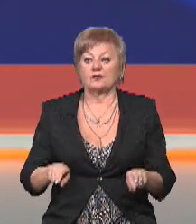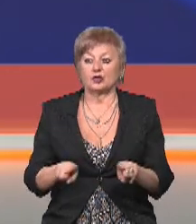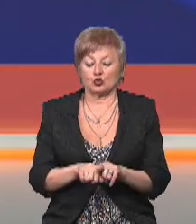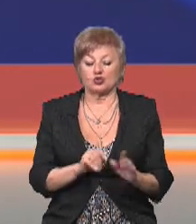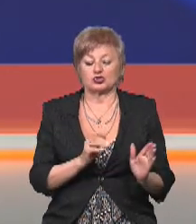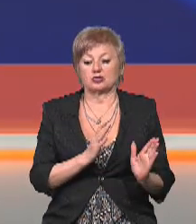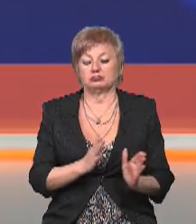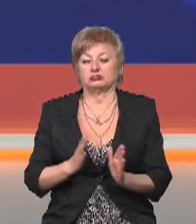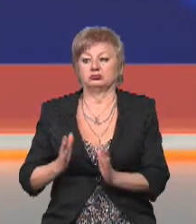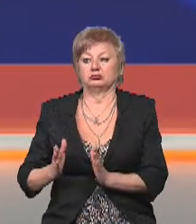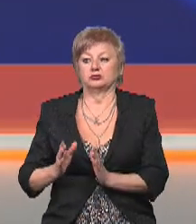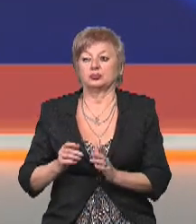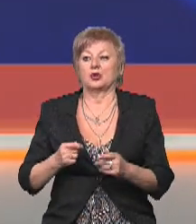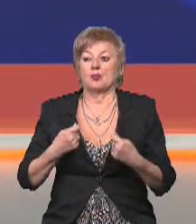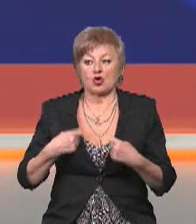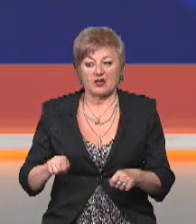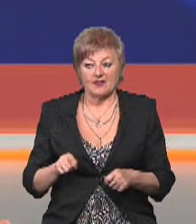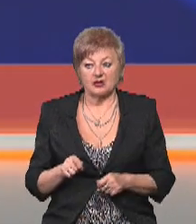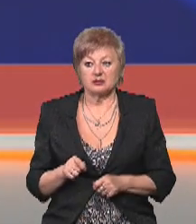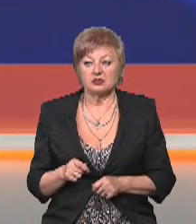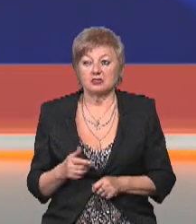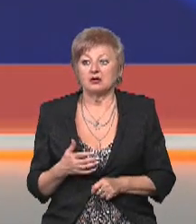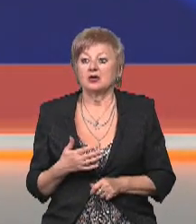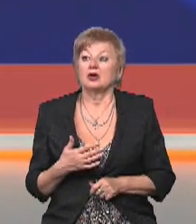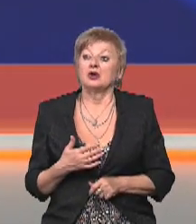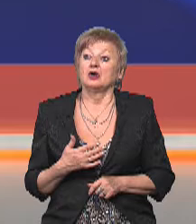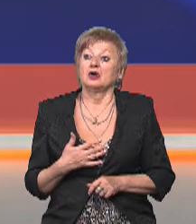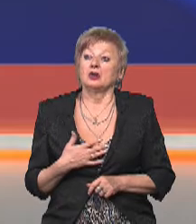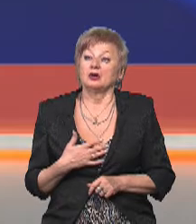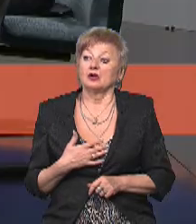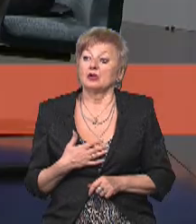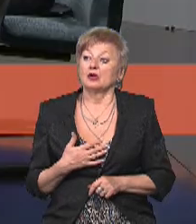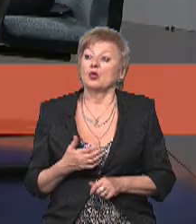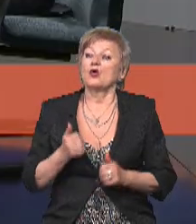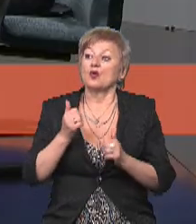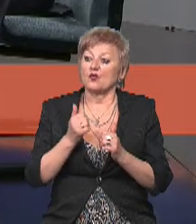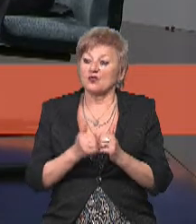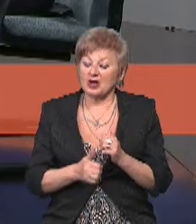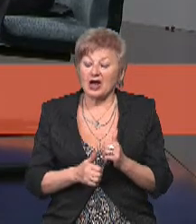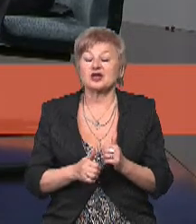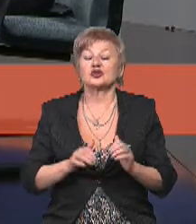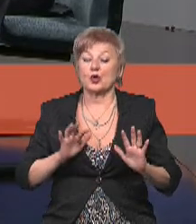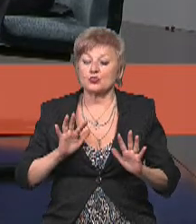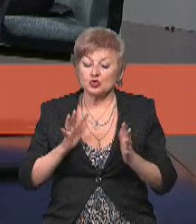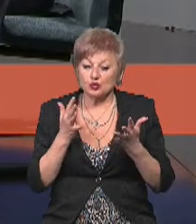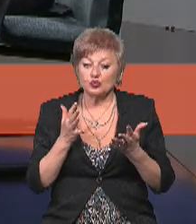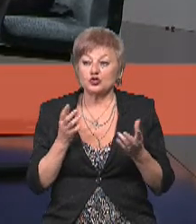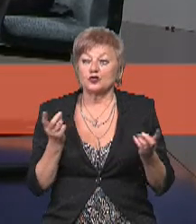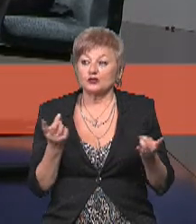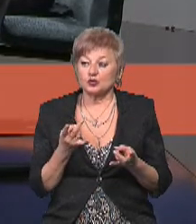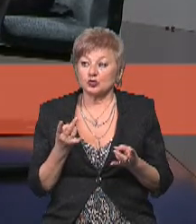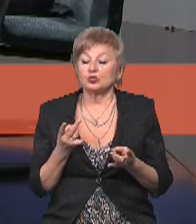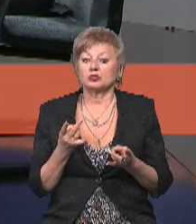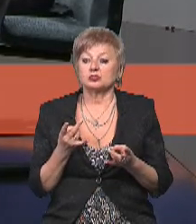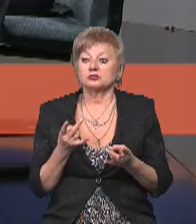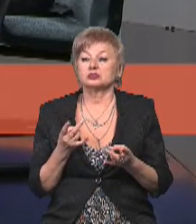стандартным условиям, а продавать его в рабочих мы, ну, не можем. Потому, ну, то, что в каждом конкретном случае треба розбиратися